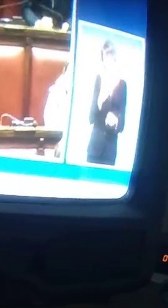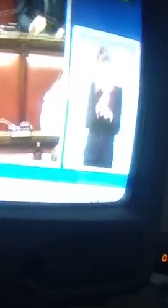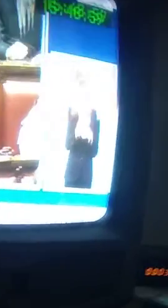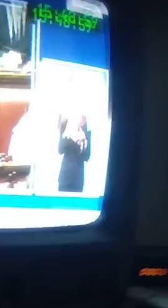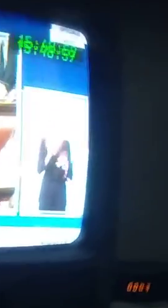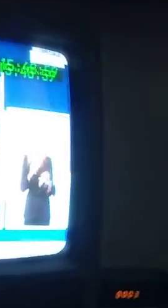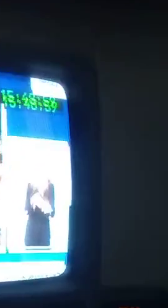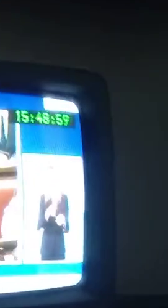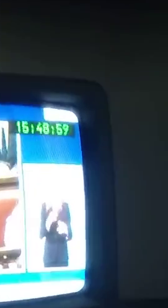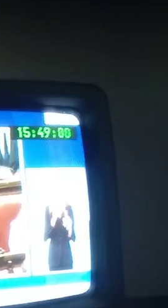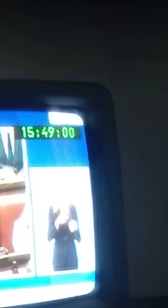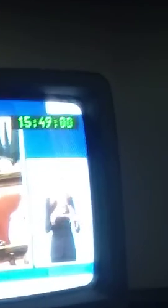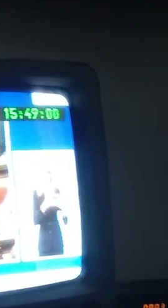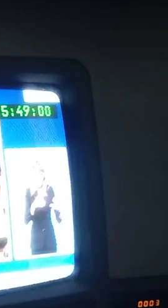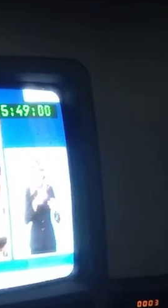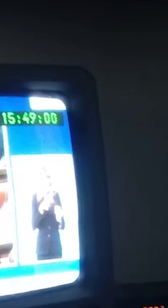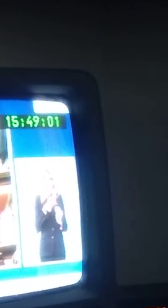Mandiamoli a casa.